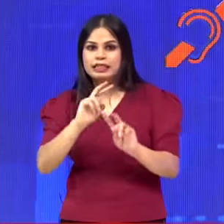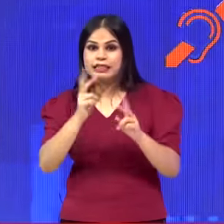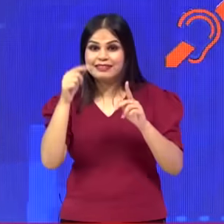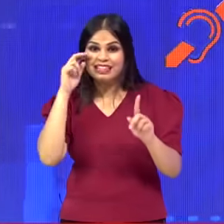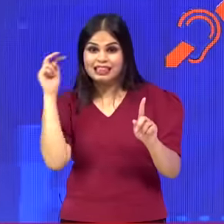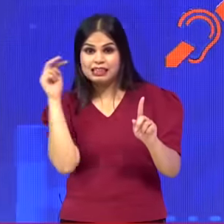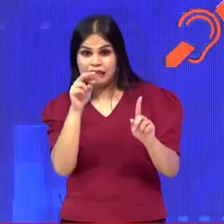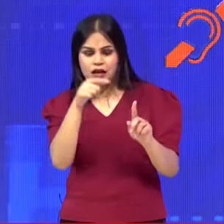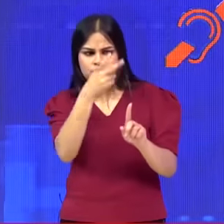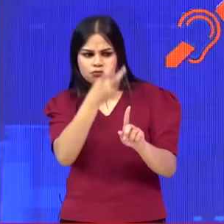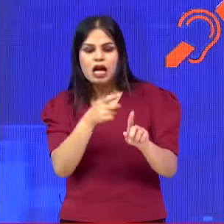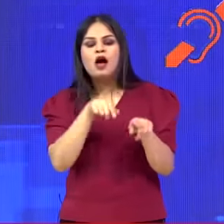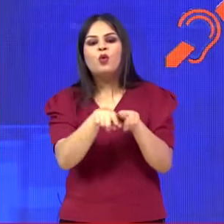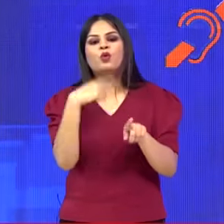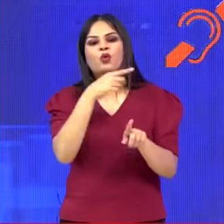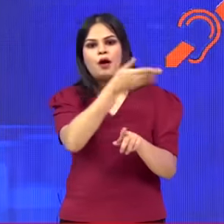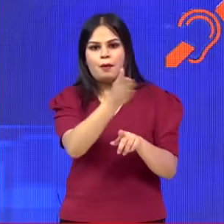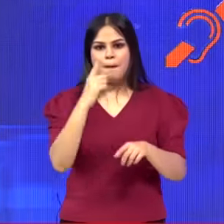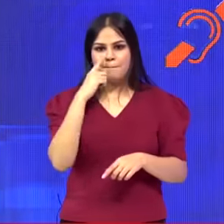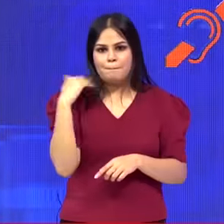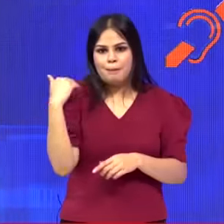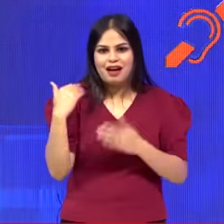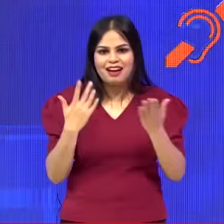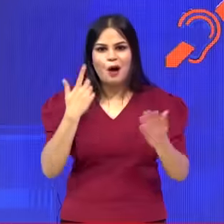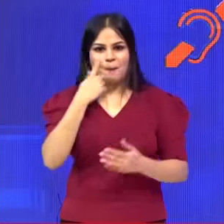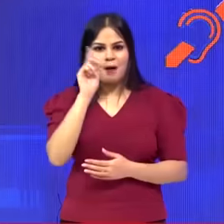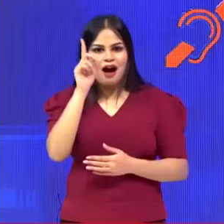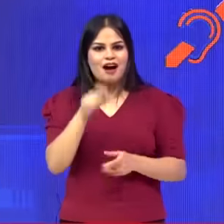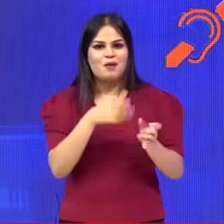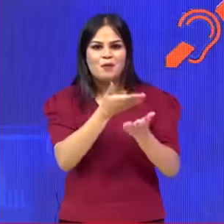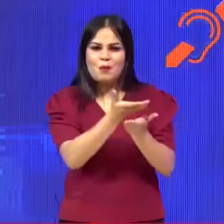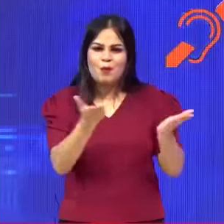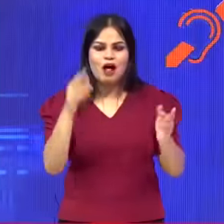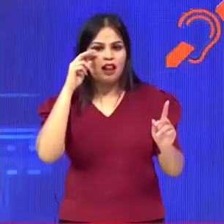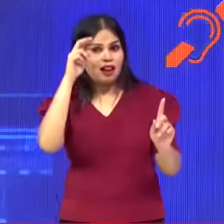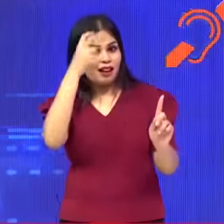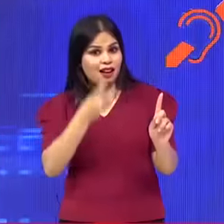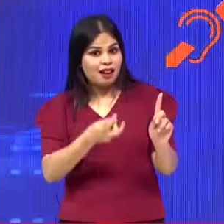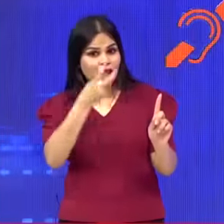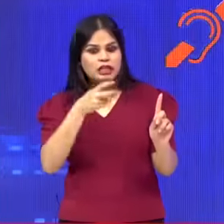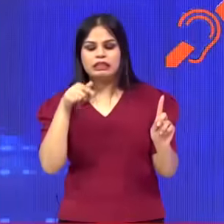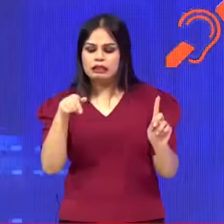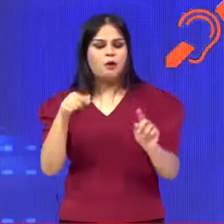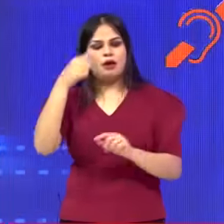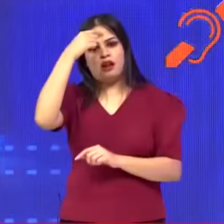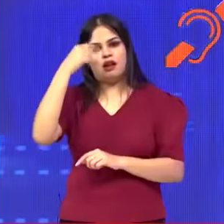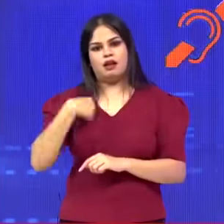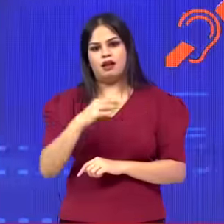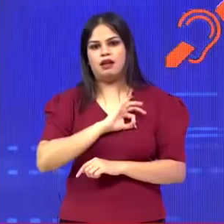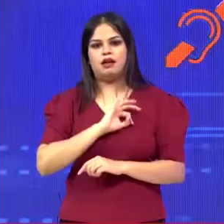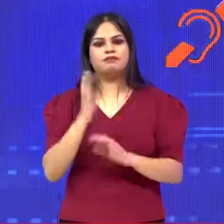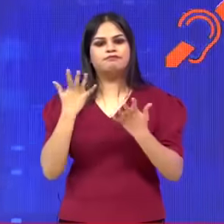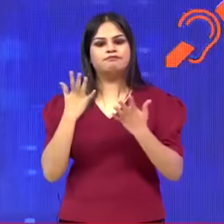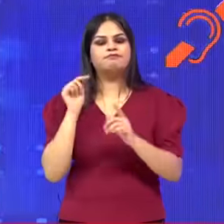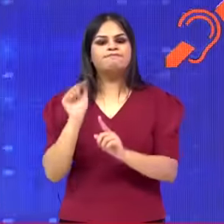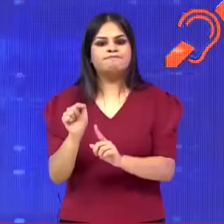यू नो, आपकी बहनें, आपकी बीवियों को, आपकी माओं को, वो मुझे अच्छा नहीं लगता। तो आई